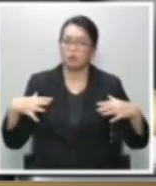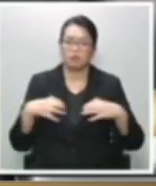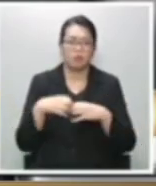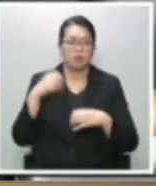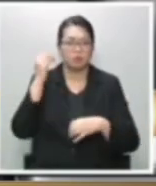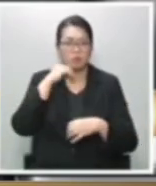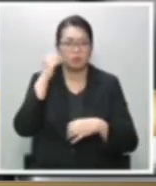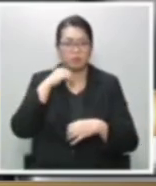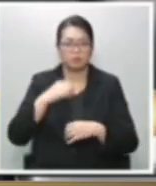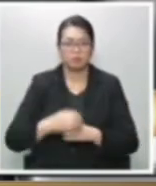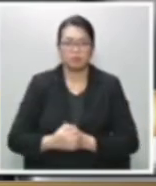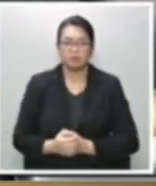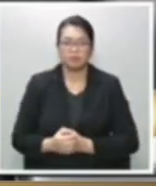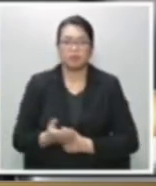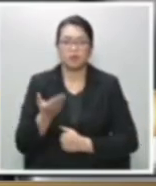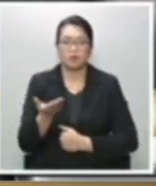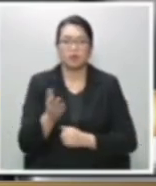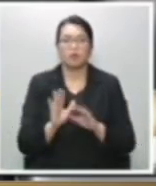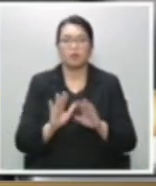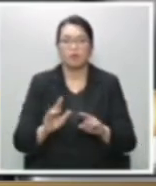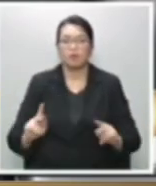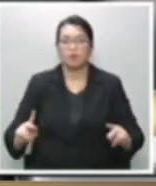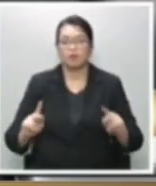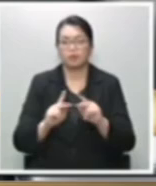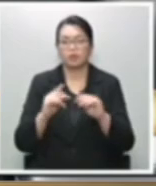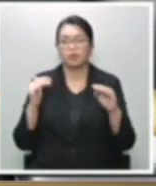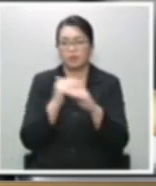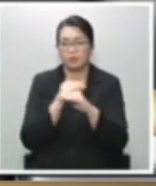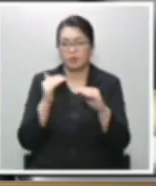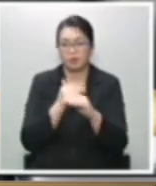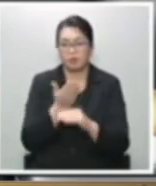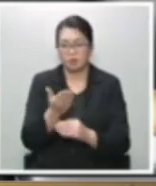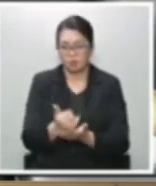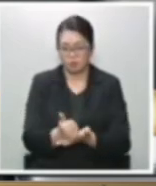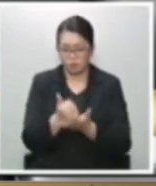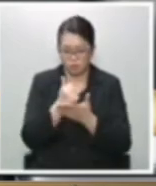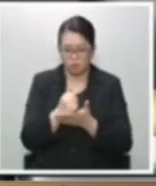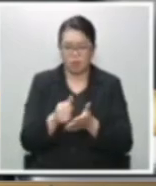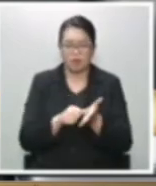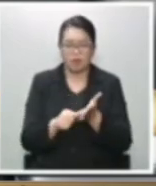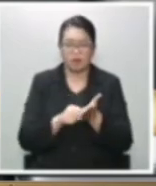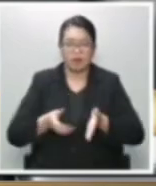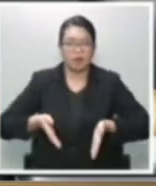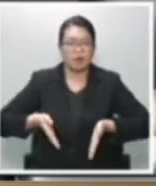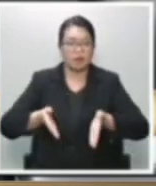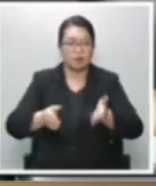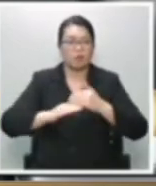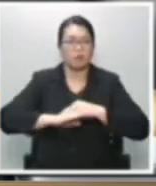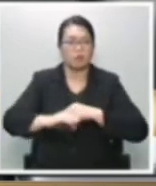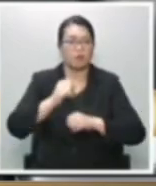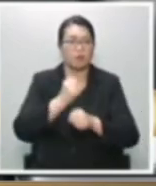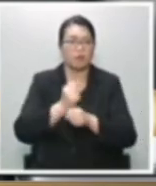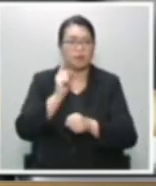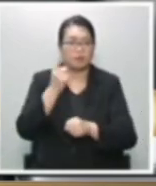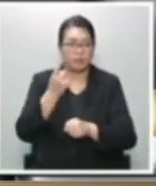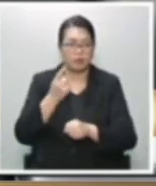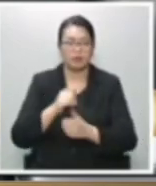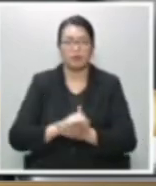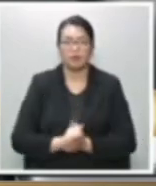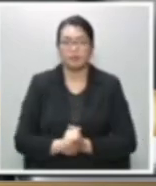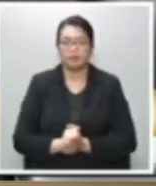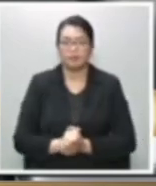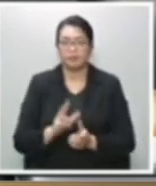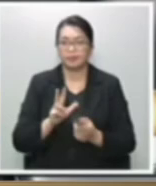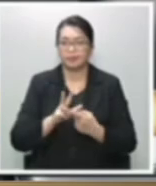ติกระผมจึงขอฝากไปยังกระทรวงคมนาคมได้โปรดแก้ไขปัญหาความเดือดร้อนให้กับพี่น้องประชาชนด้วยครับเรื่องที่3